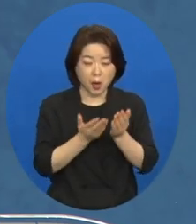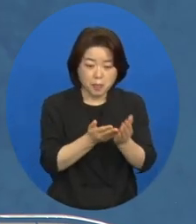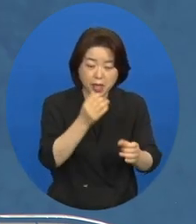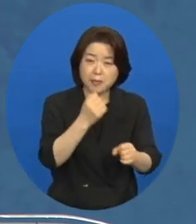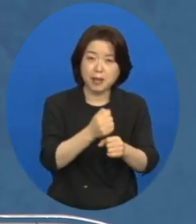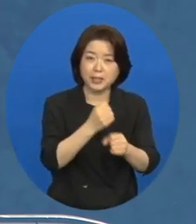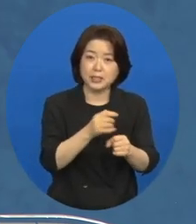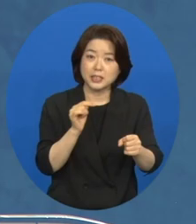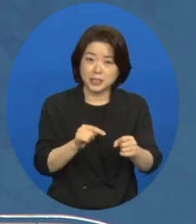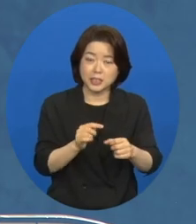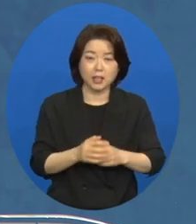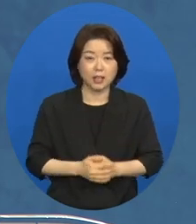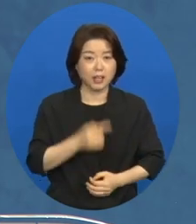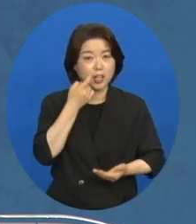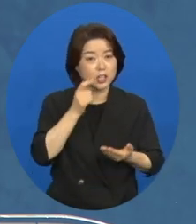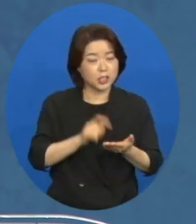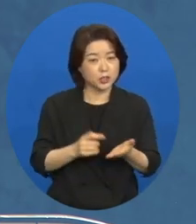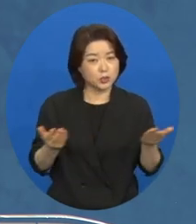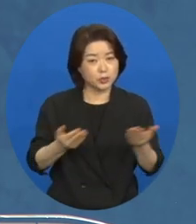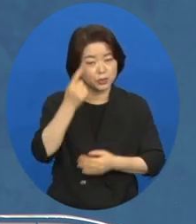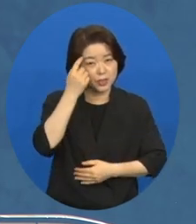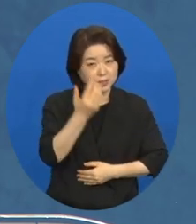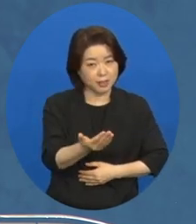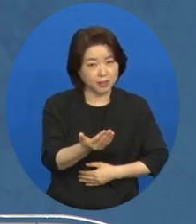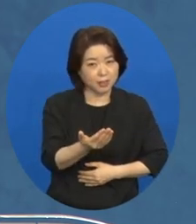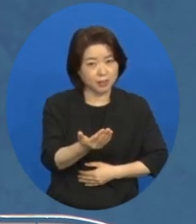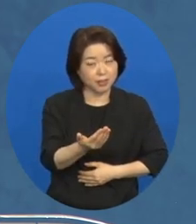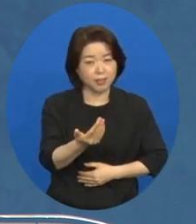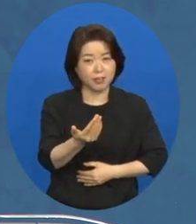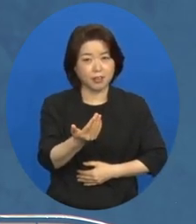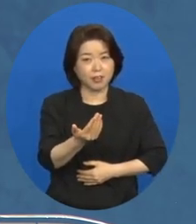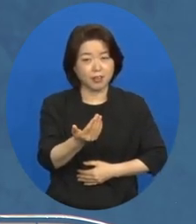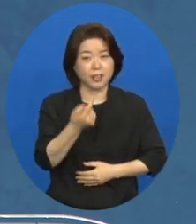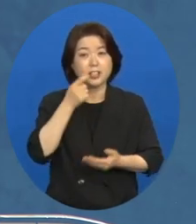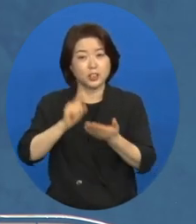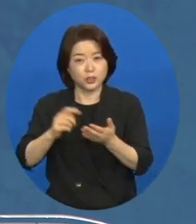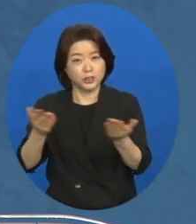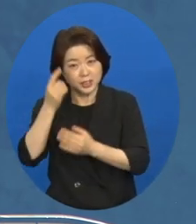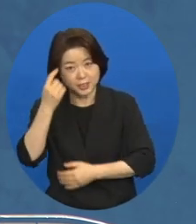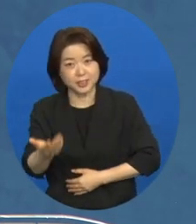만들라는 것이 쉬운 일이었을까요? 쉬운 일이었을까요?